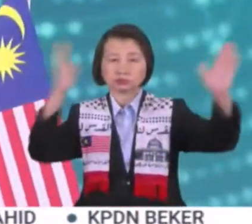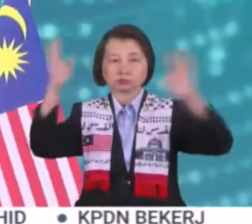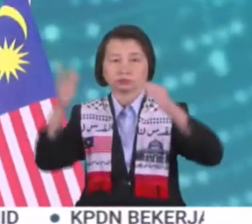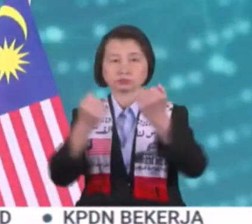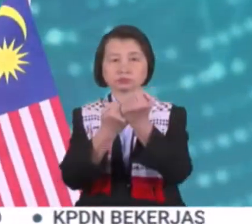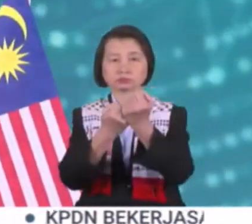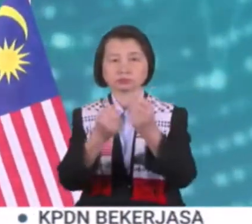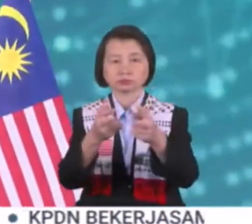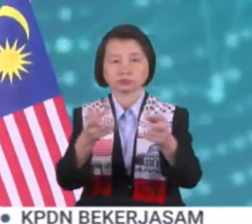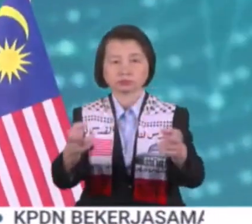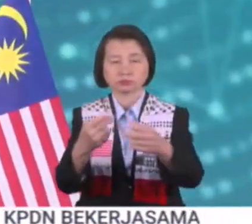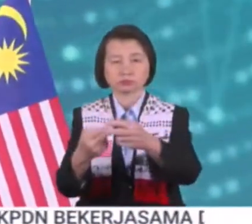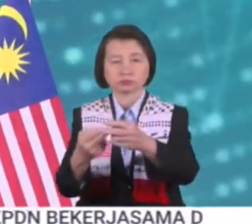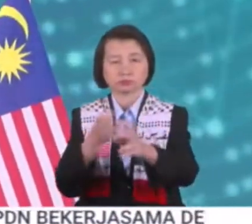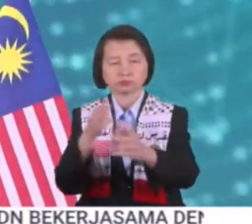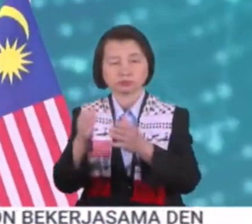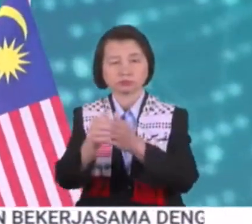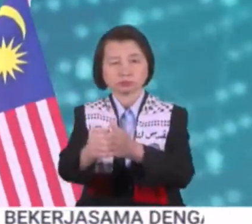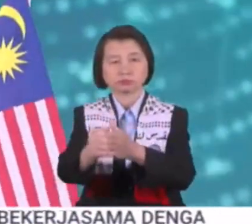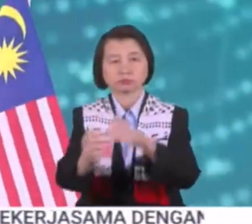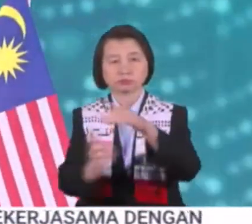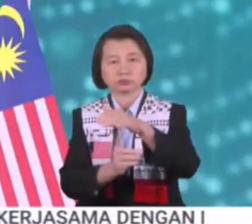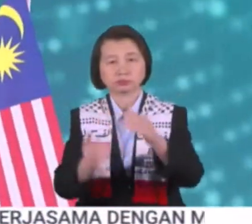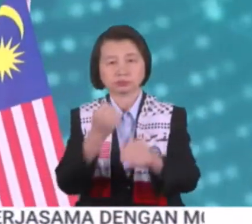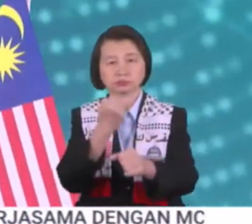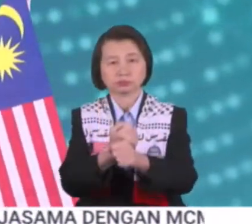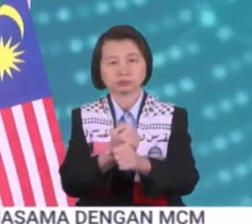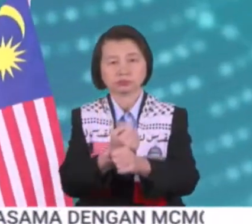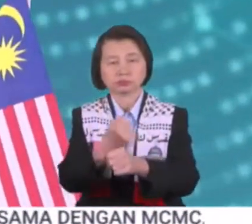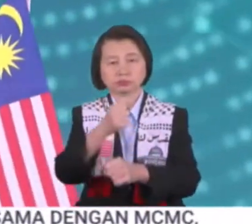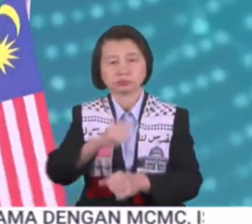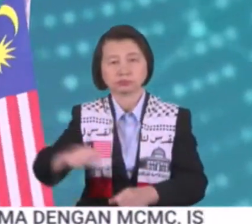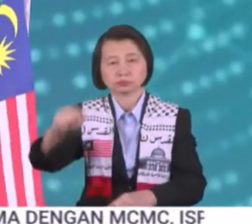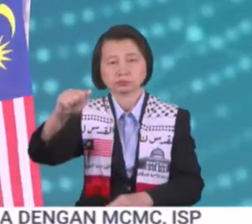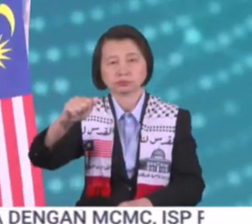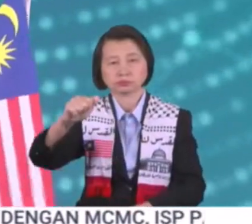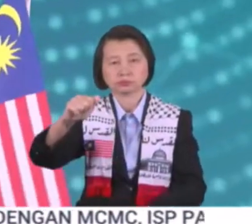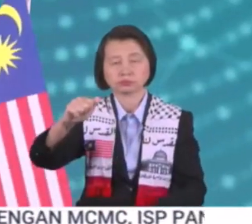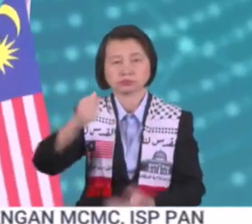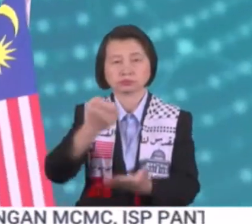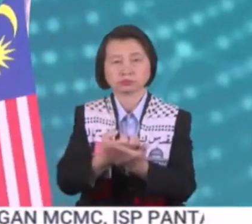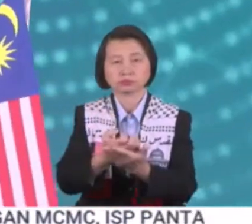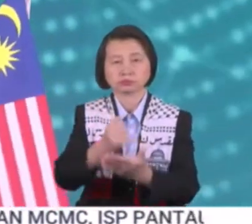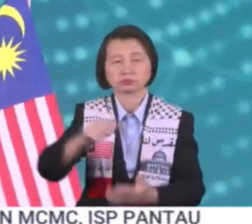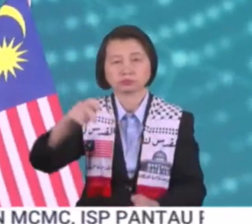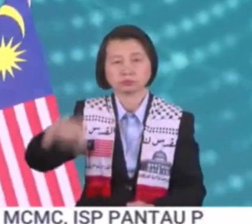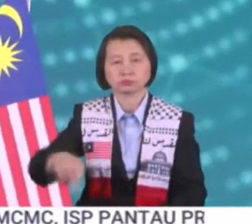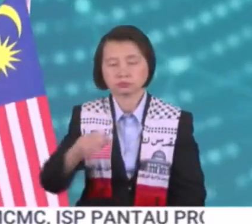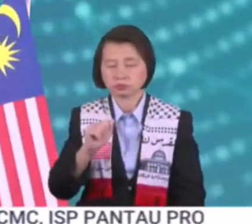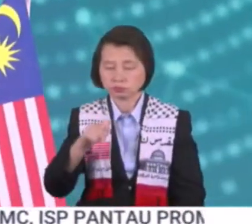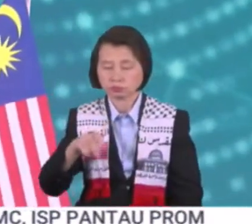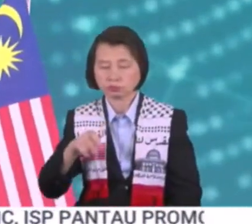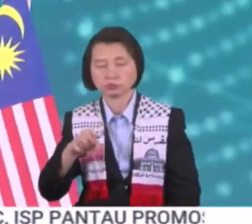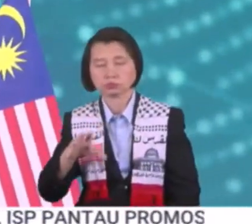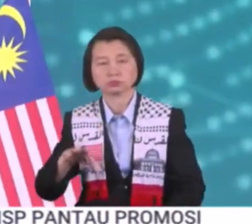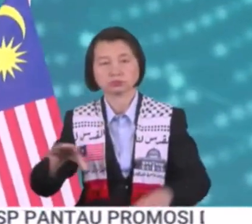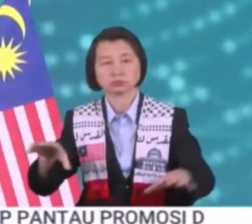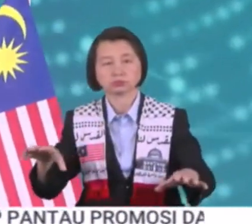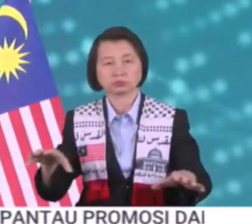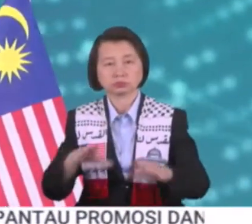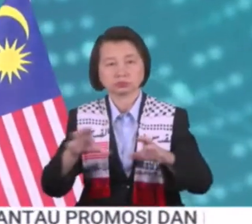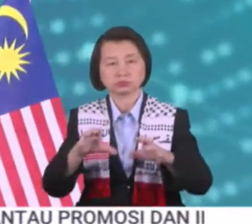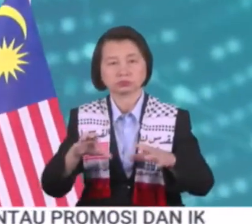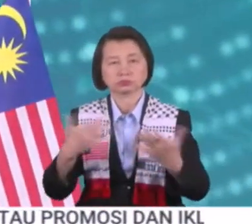Malaysia menyokong pelancaran panduan dasar kerjasama ekonomi Asia Pasifik APEC untuk membangun dan melaksanakan rangka kerja dasar